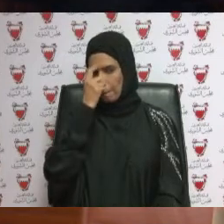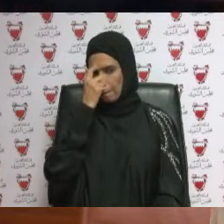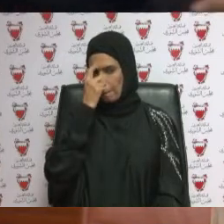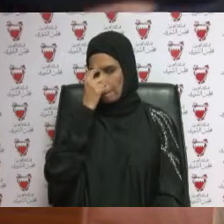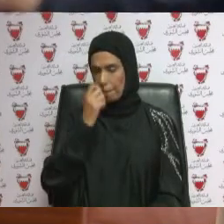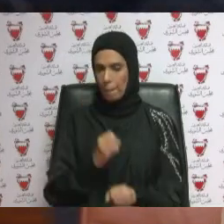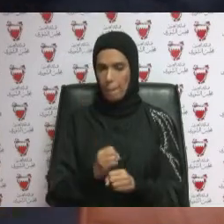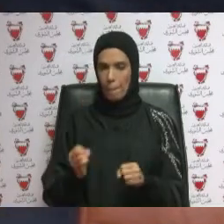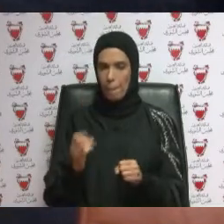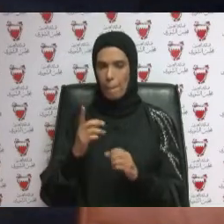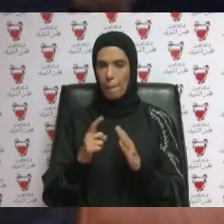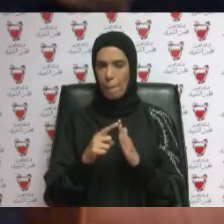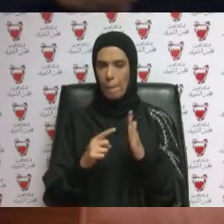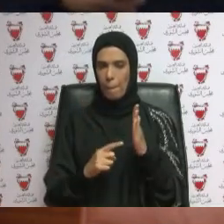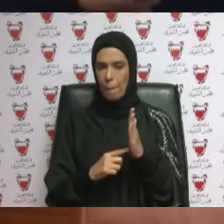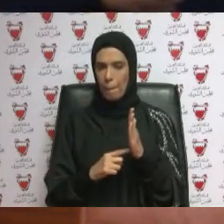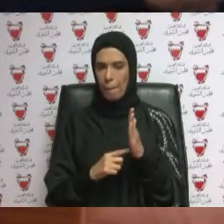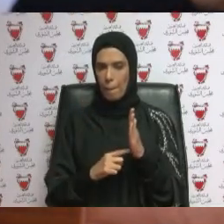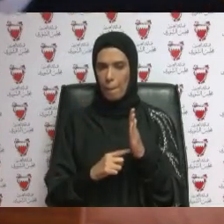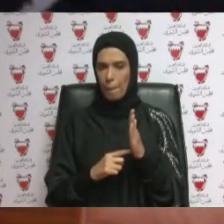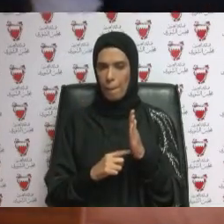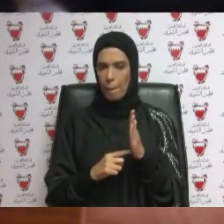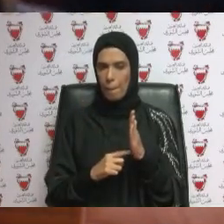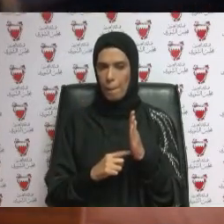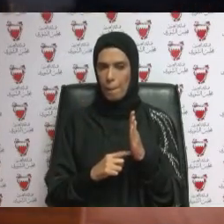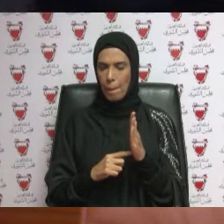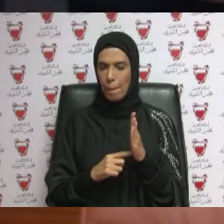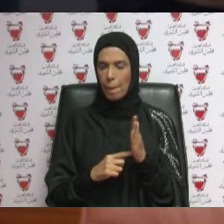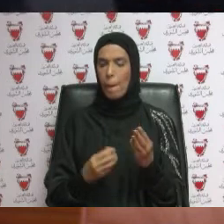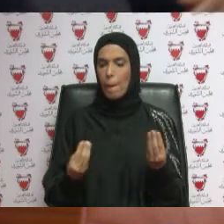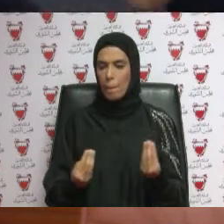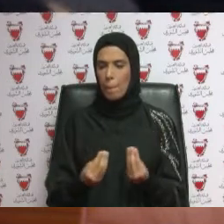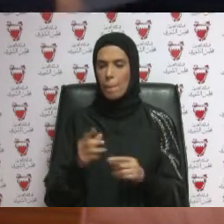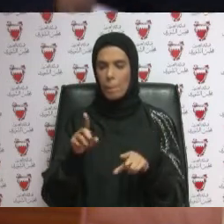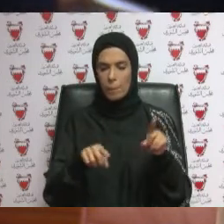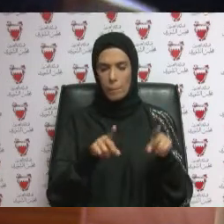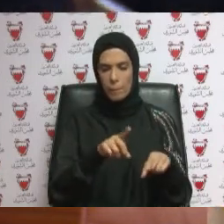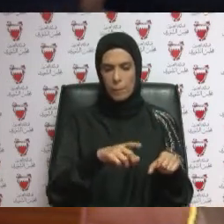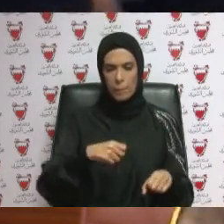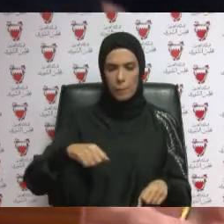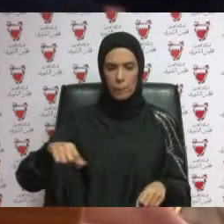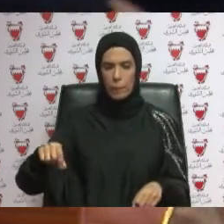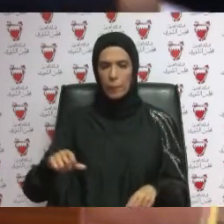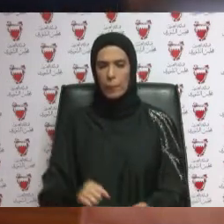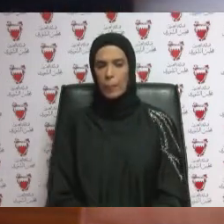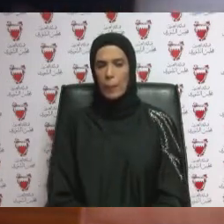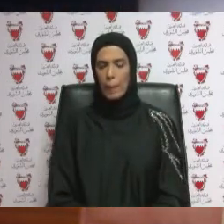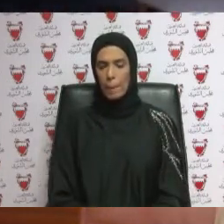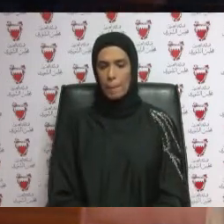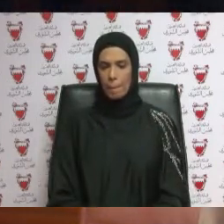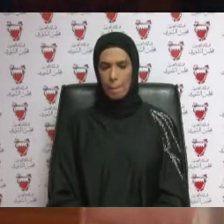مشروع القانون هذا مع واستدعانا مع بعض الجهات لاستئناس برأيها كانت الأخ